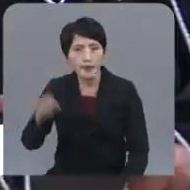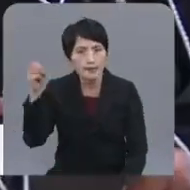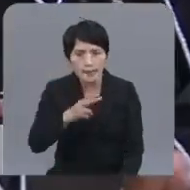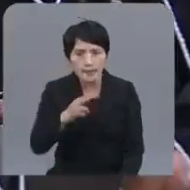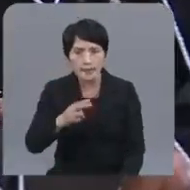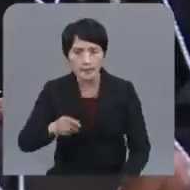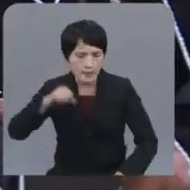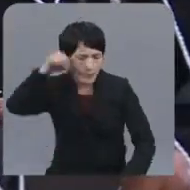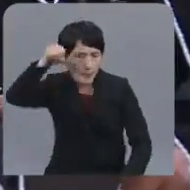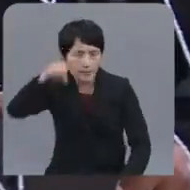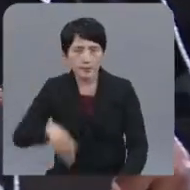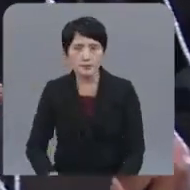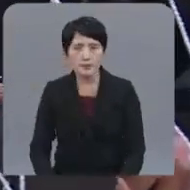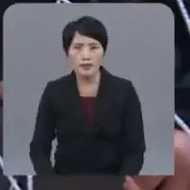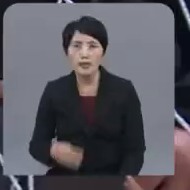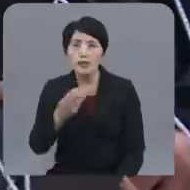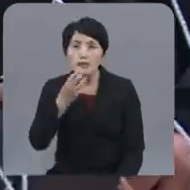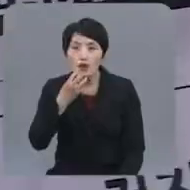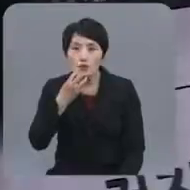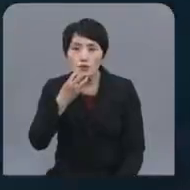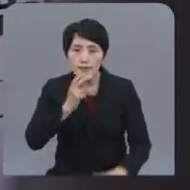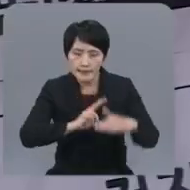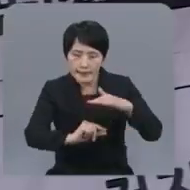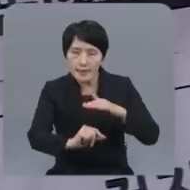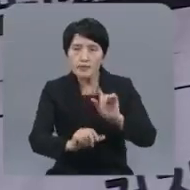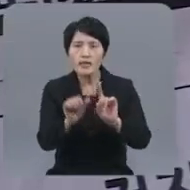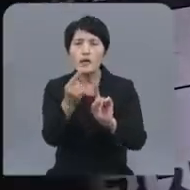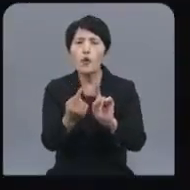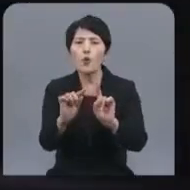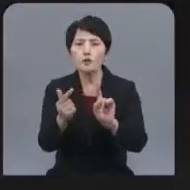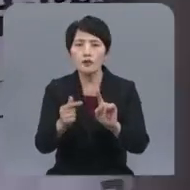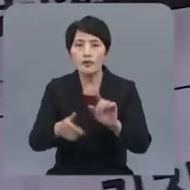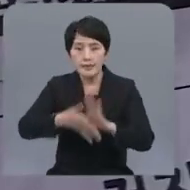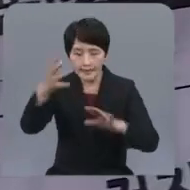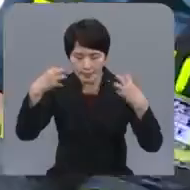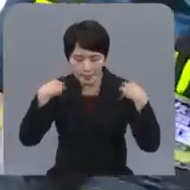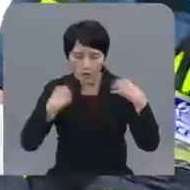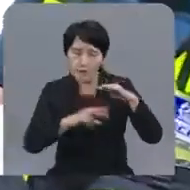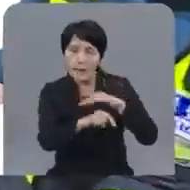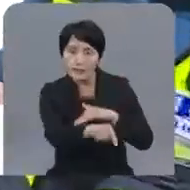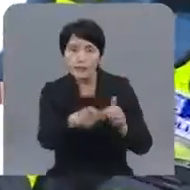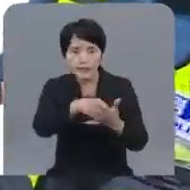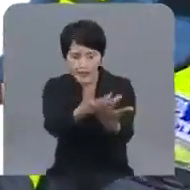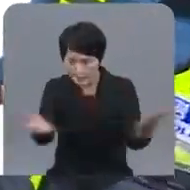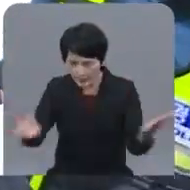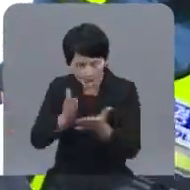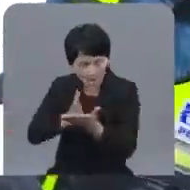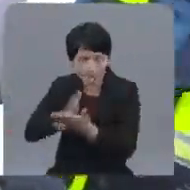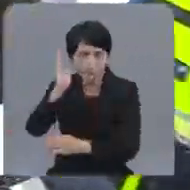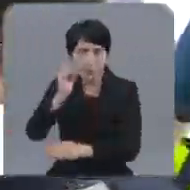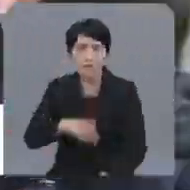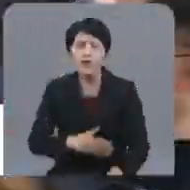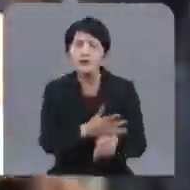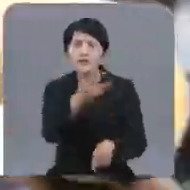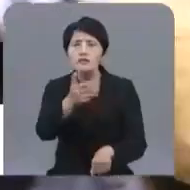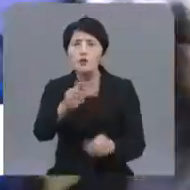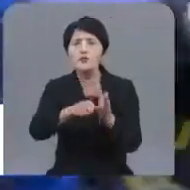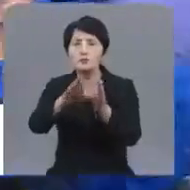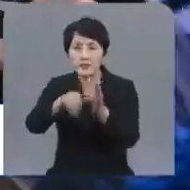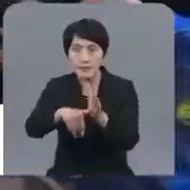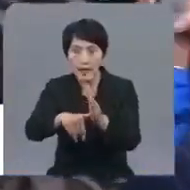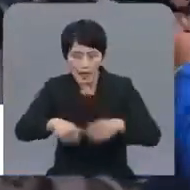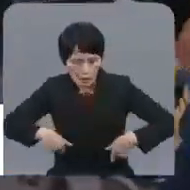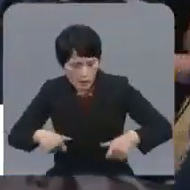Proteste in der U-Bahn nach zwei Monaten wieder aufgenommen für das mobilitätsrecht der Menschen mit Behinderung forderte die Organisation